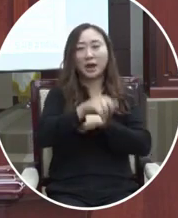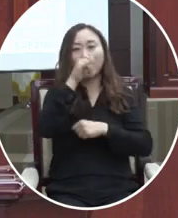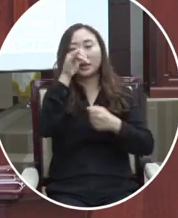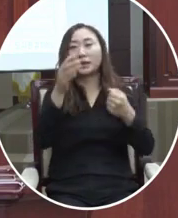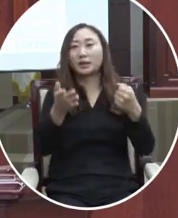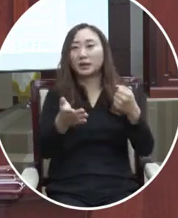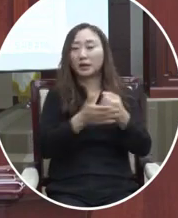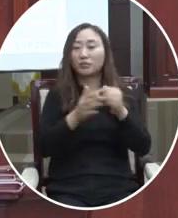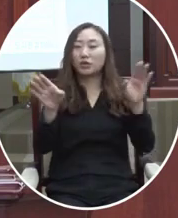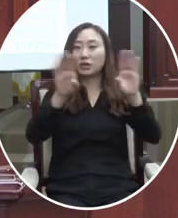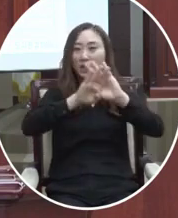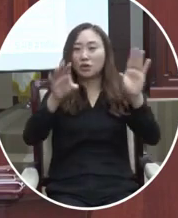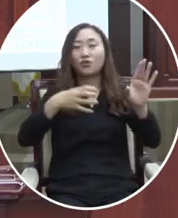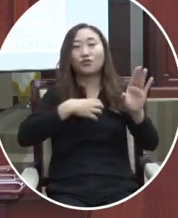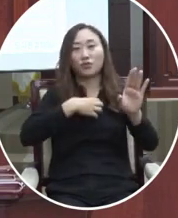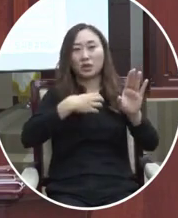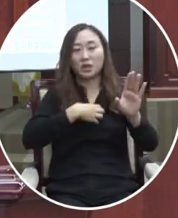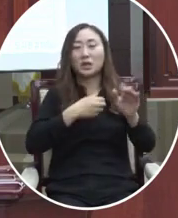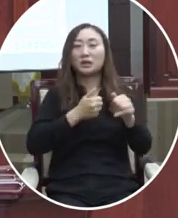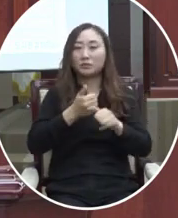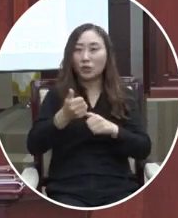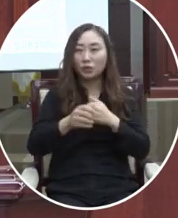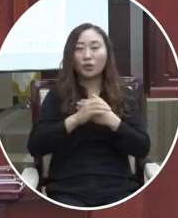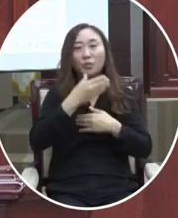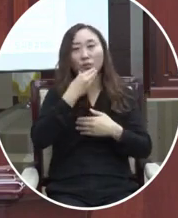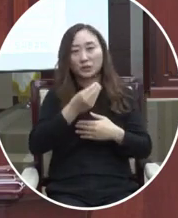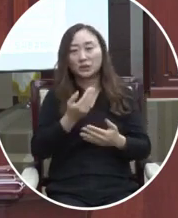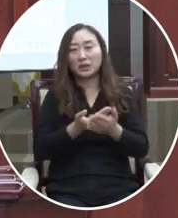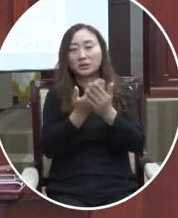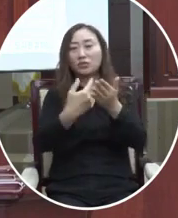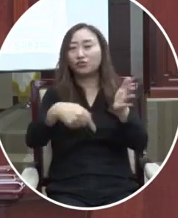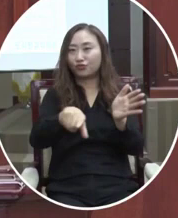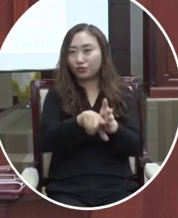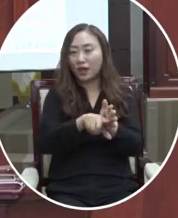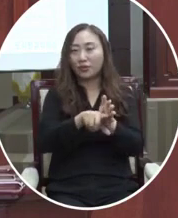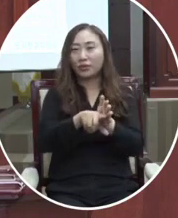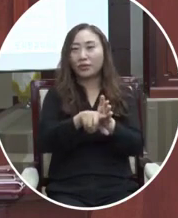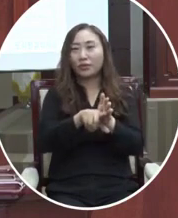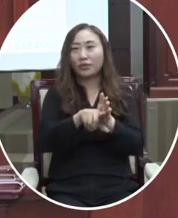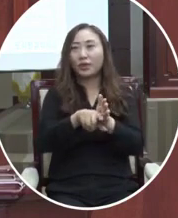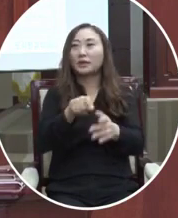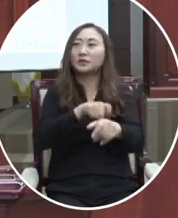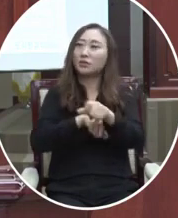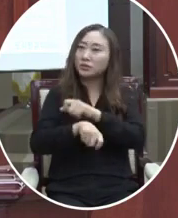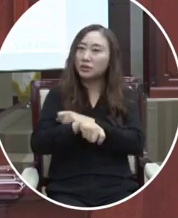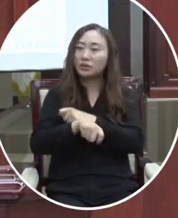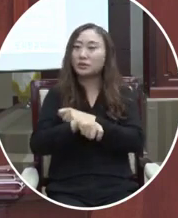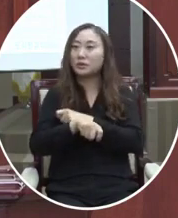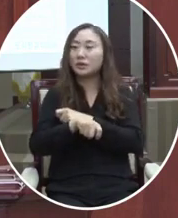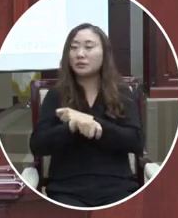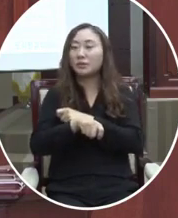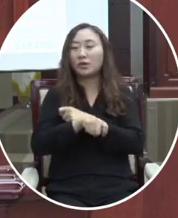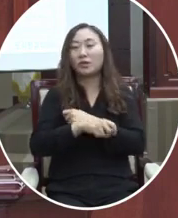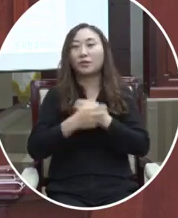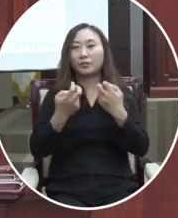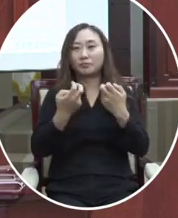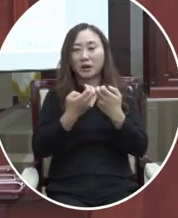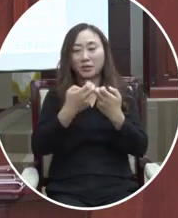만큼 기후위기 극복과 구민의 복리 증진에 맞는 에너지 정책을 노원구에서 적극적으로 추진해야